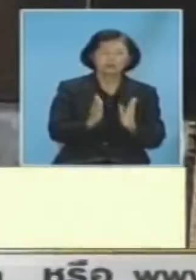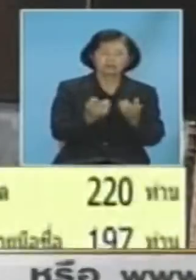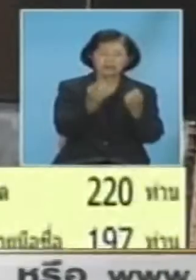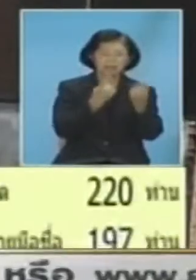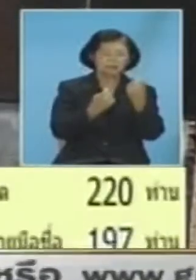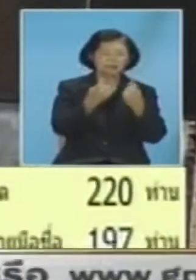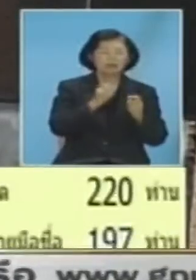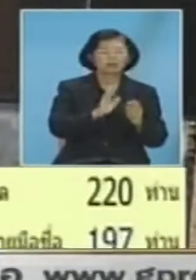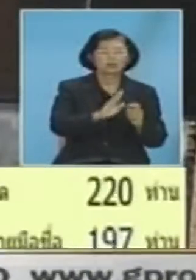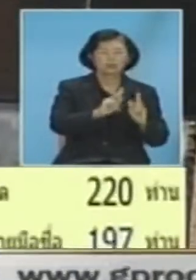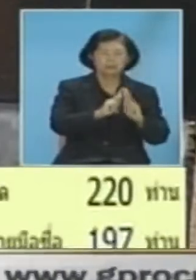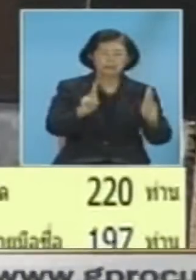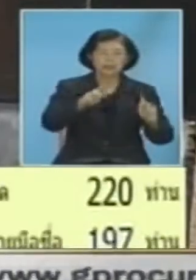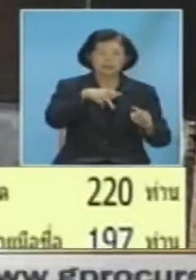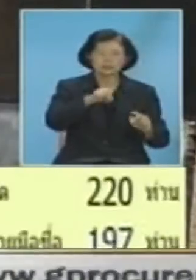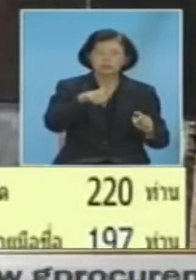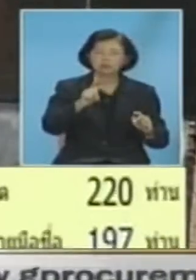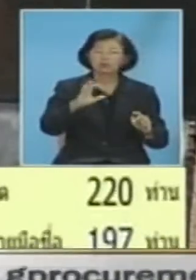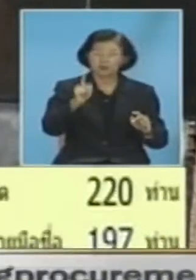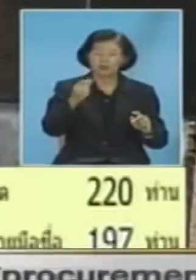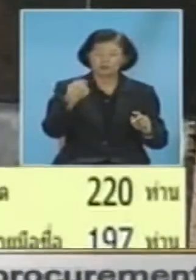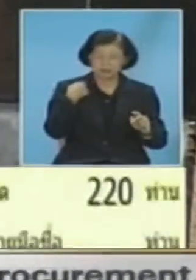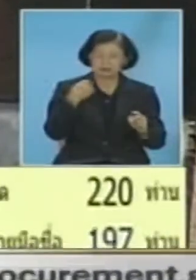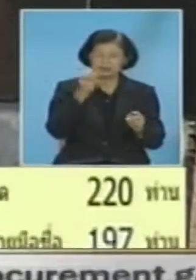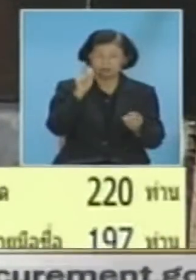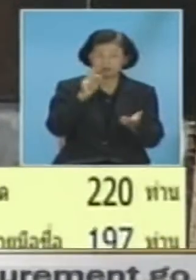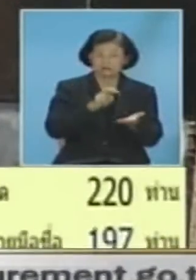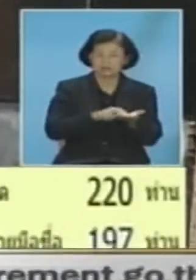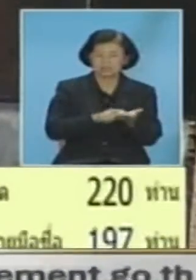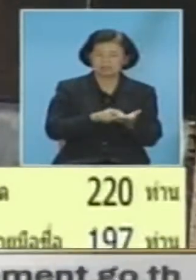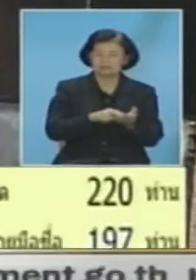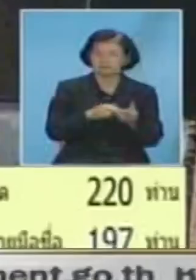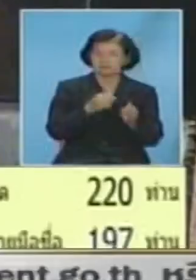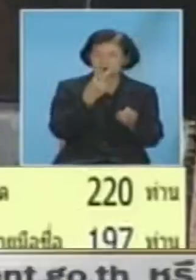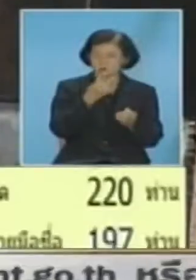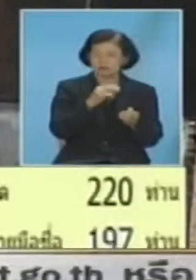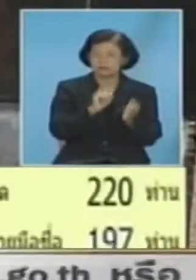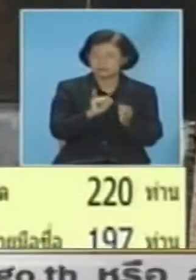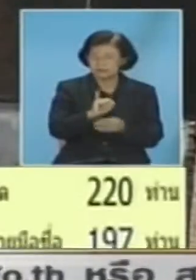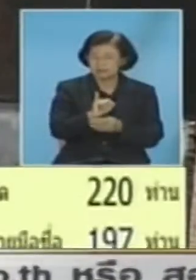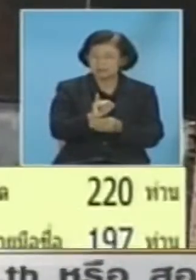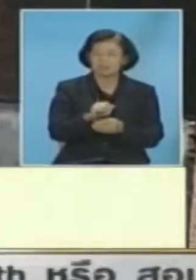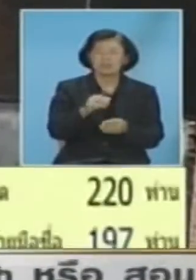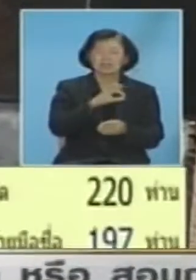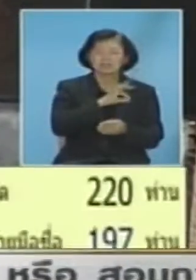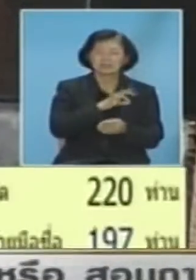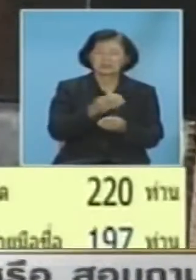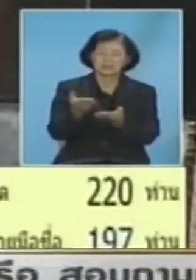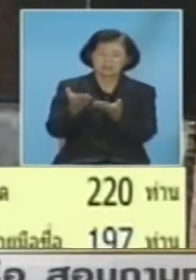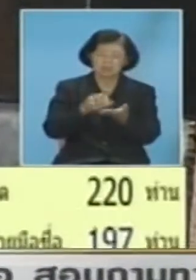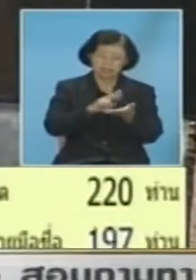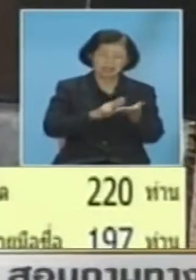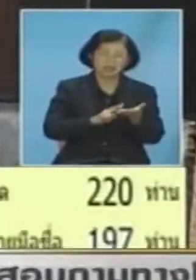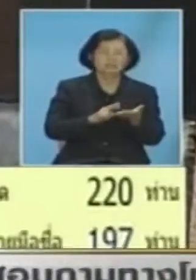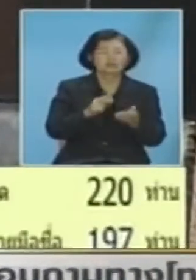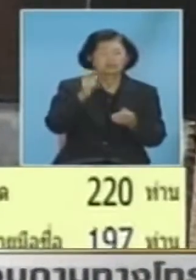การปปช.มีข้อสังเกตอันเป็นพิรุธที่ไม่สมควรให้ท่านสมาชิกนำรายงานและสำนวนพร้อมความเห็นของ